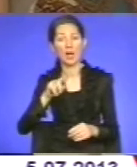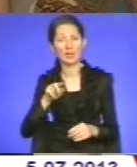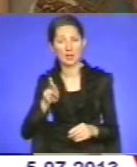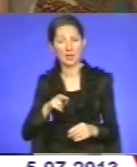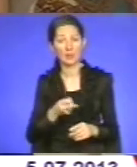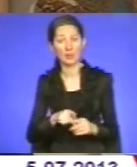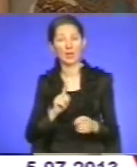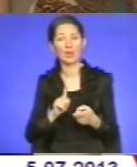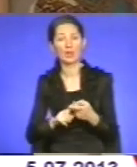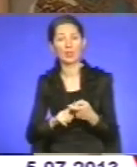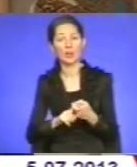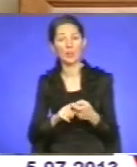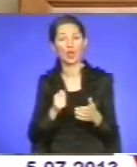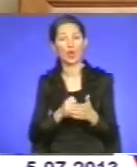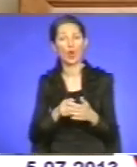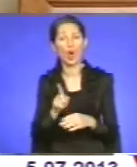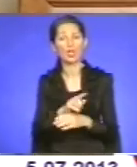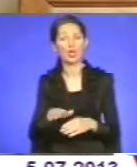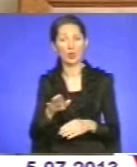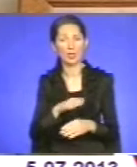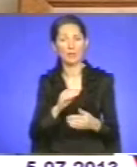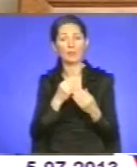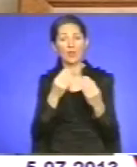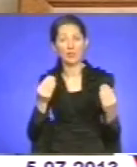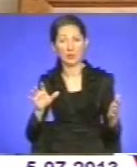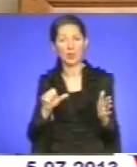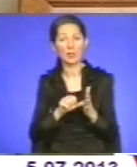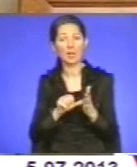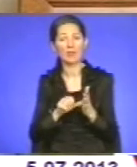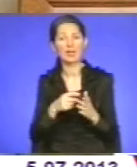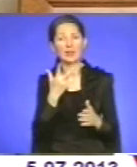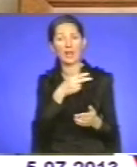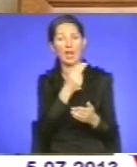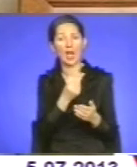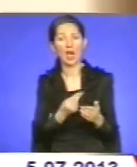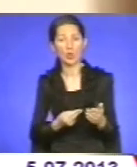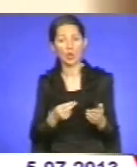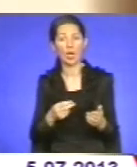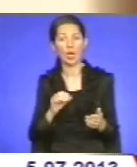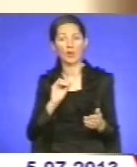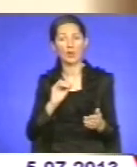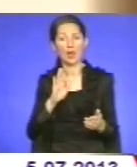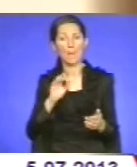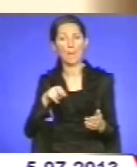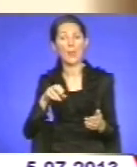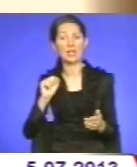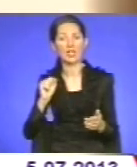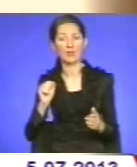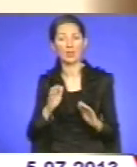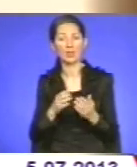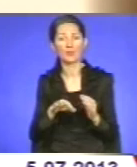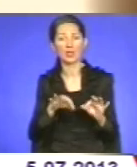причетний до Тернопільщини. На виставці представлені три роботи Юліана Панькевича зі збірки музею